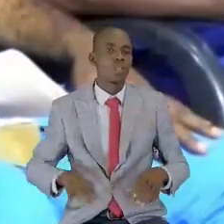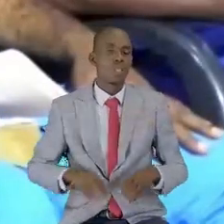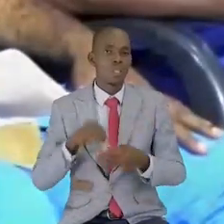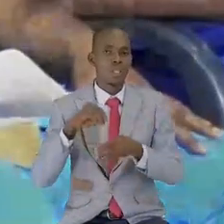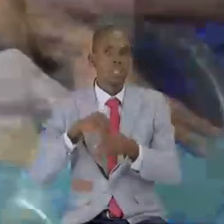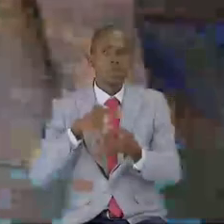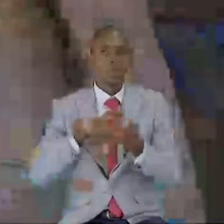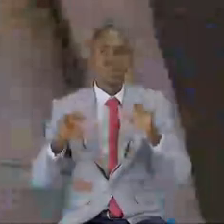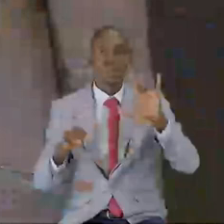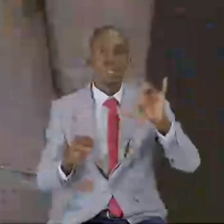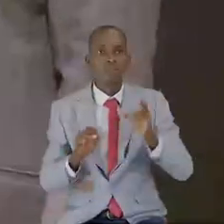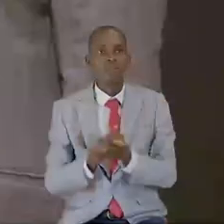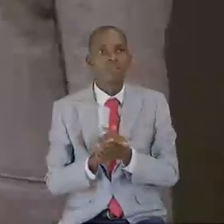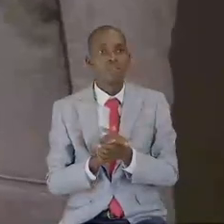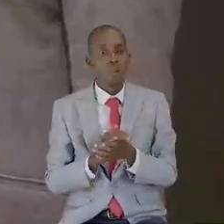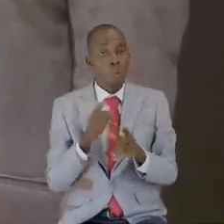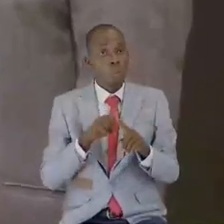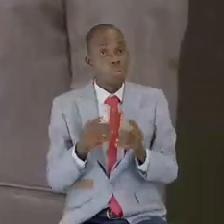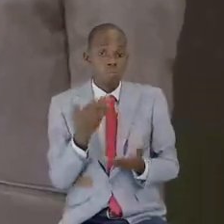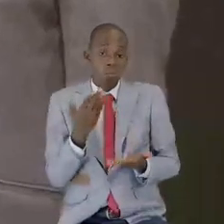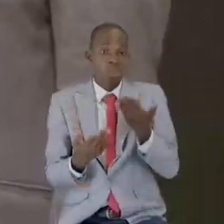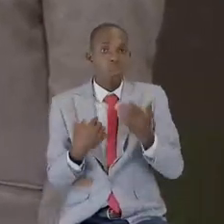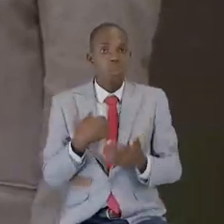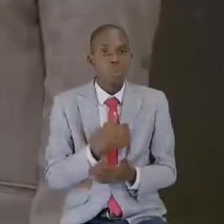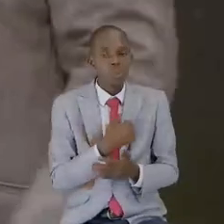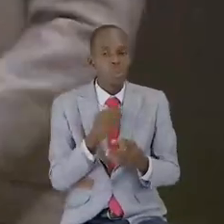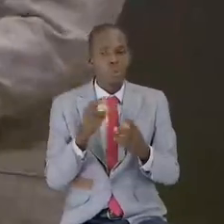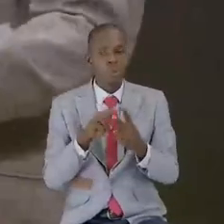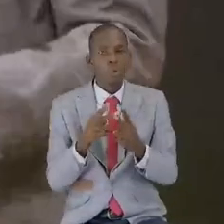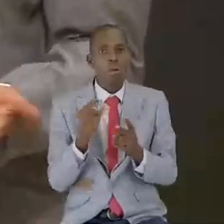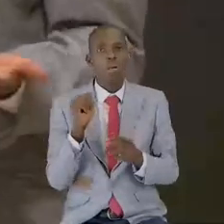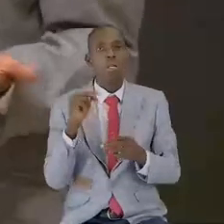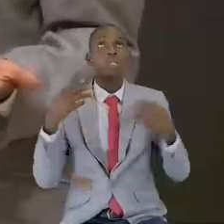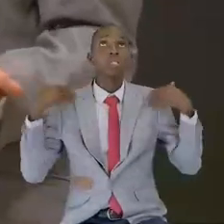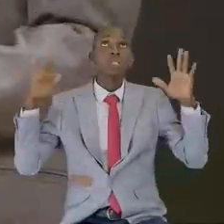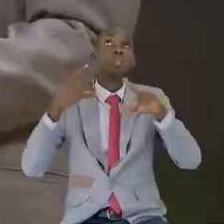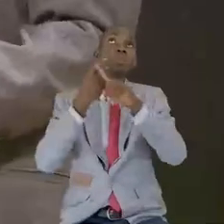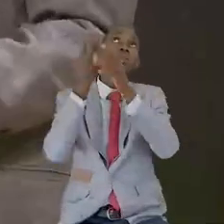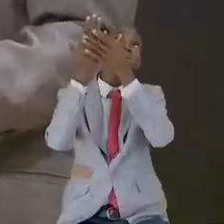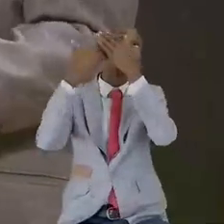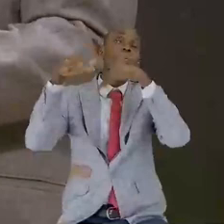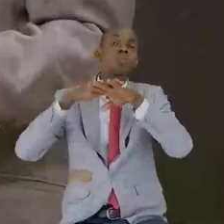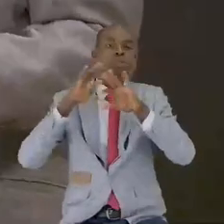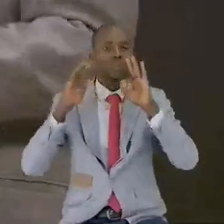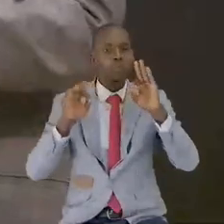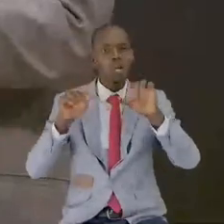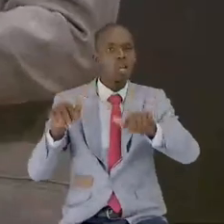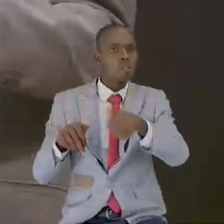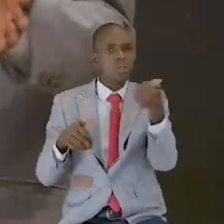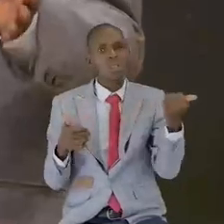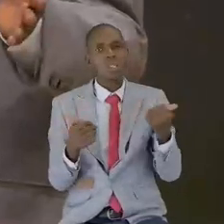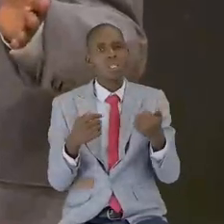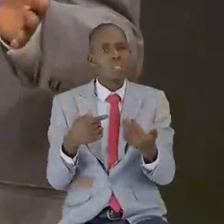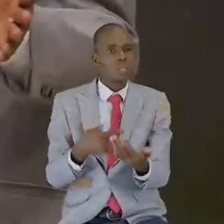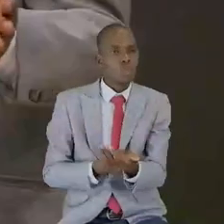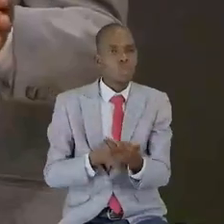8, il dit, mais quand nous-mêmes, quand un ange du ciel annoncerait un autre évangile que celui que nous